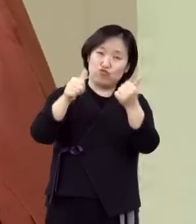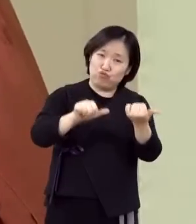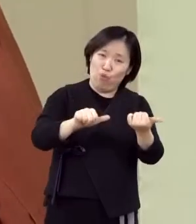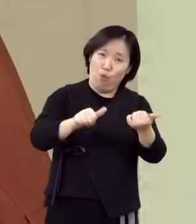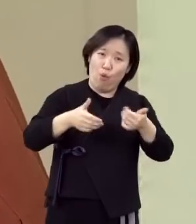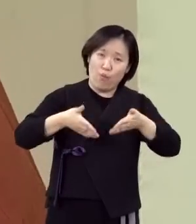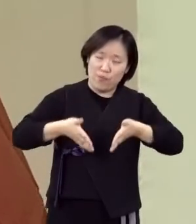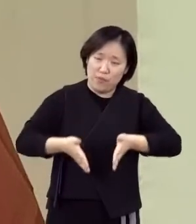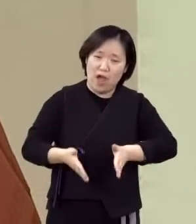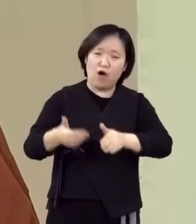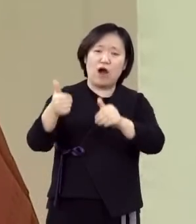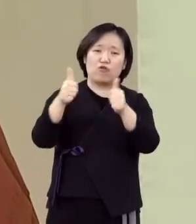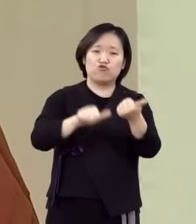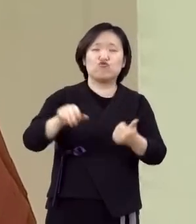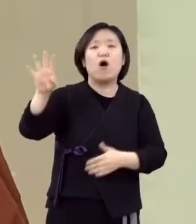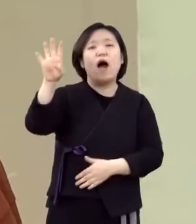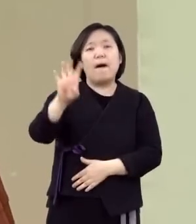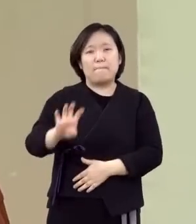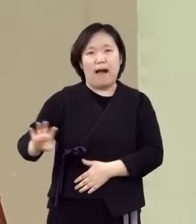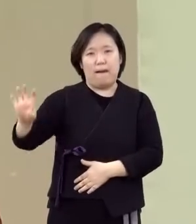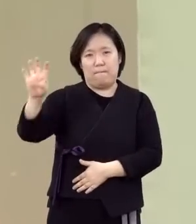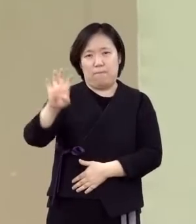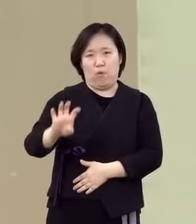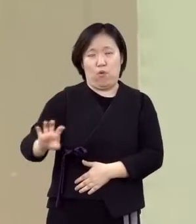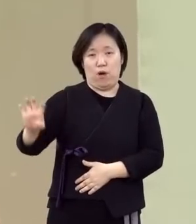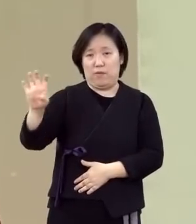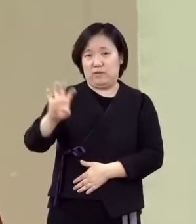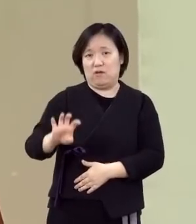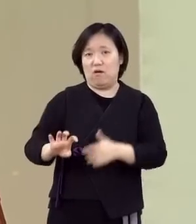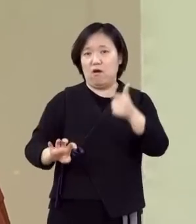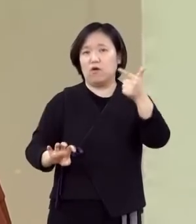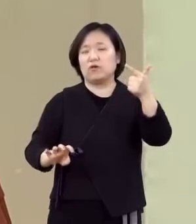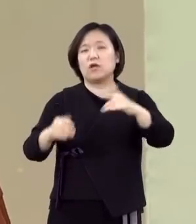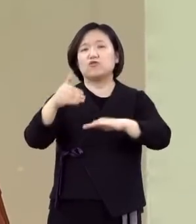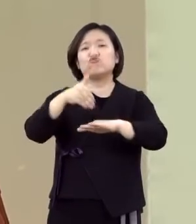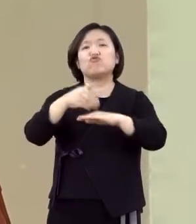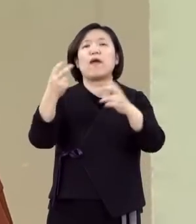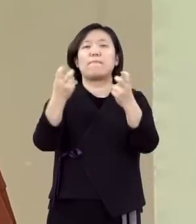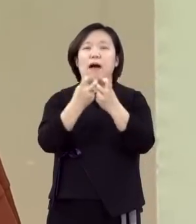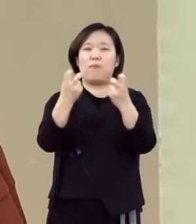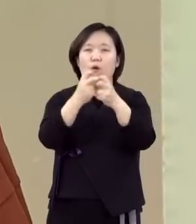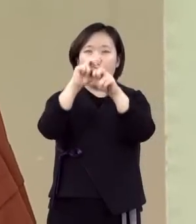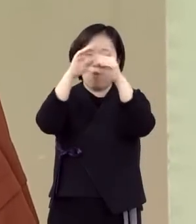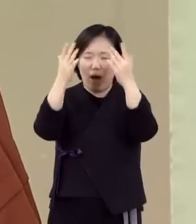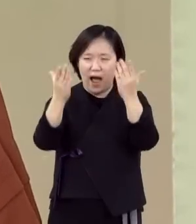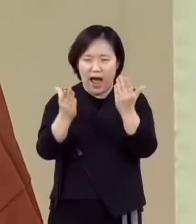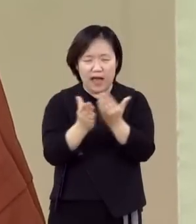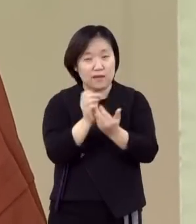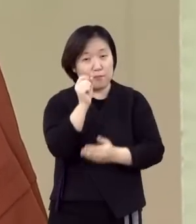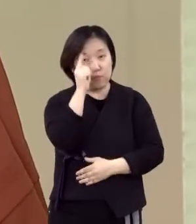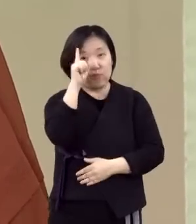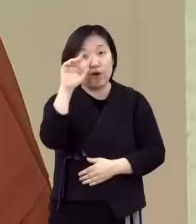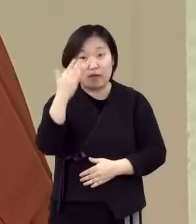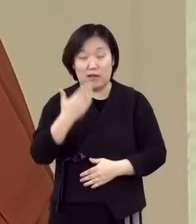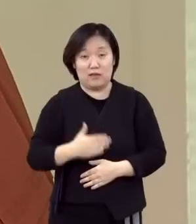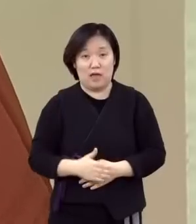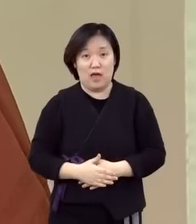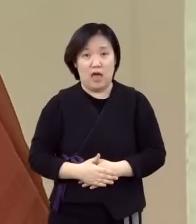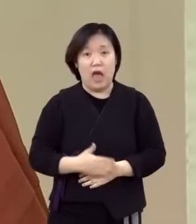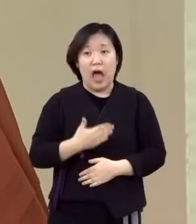완벽하게성취하셨다고전해집니다 .경전과논문들